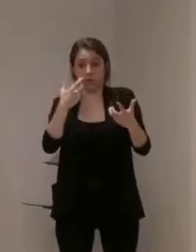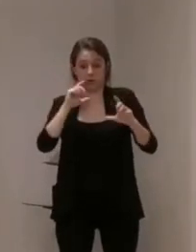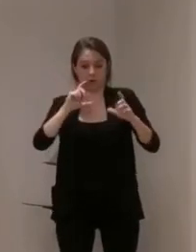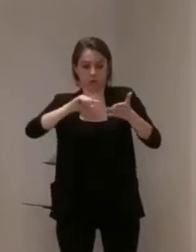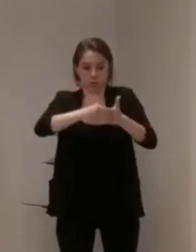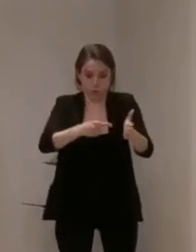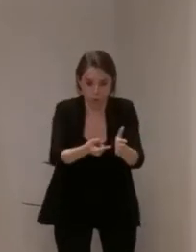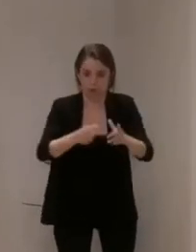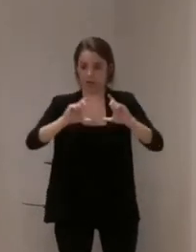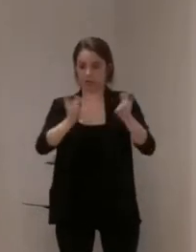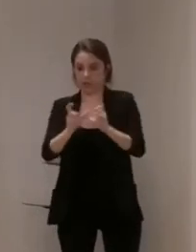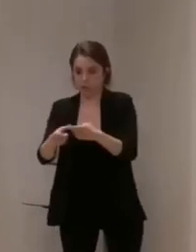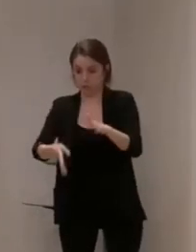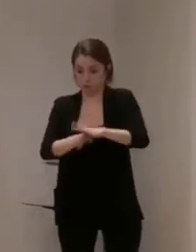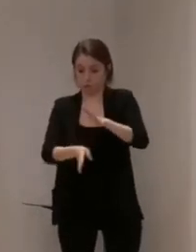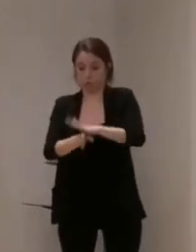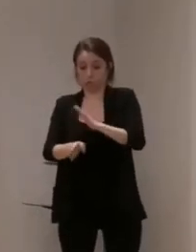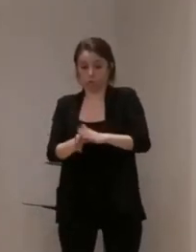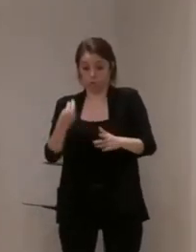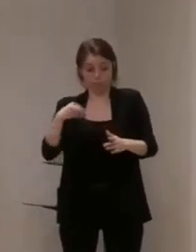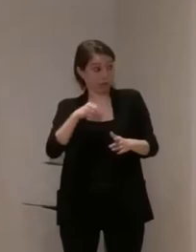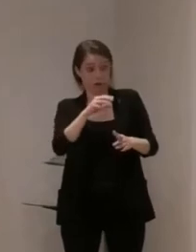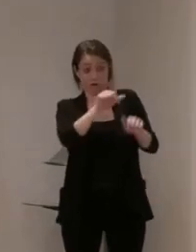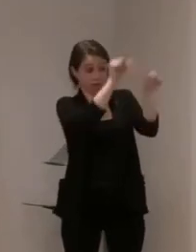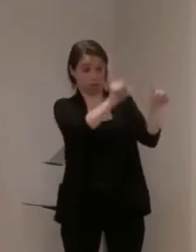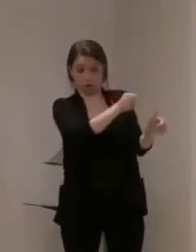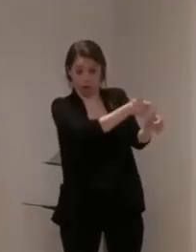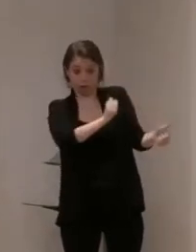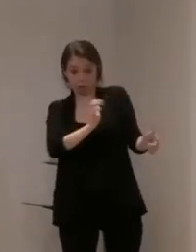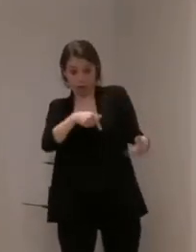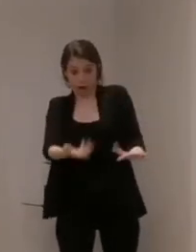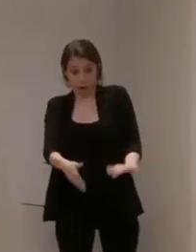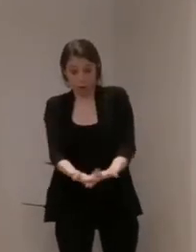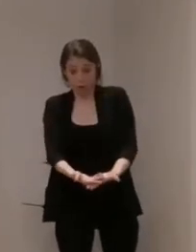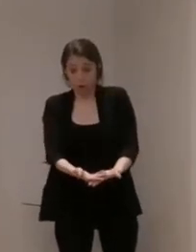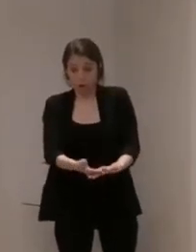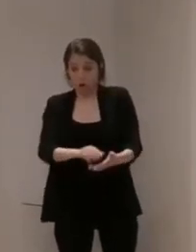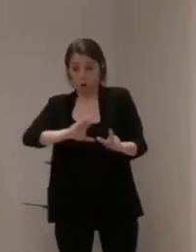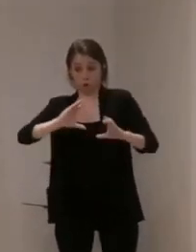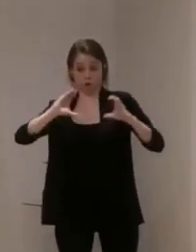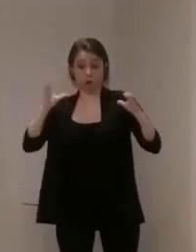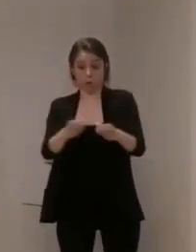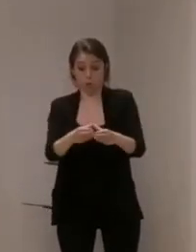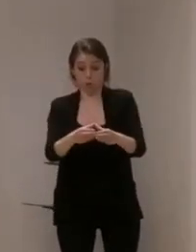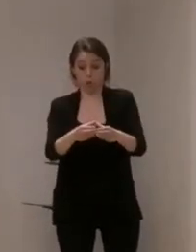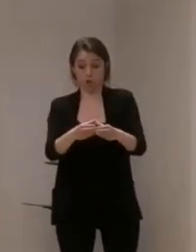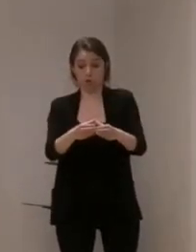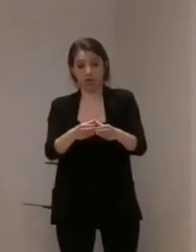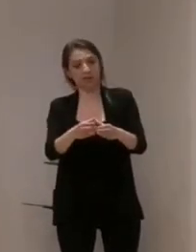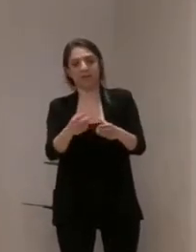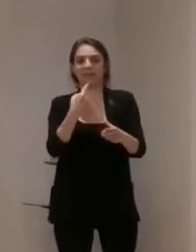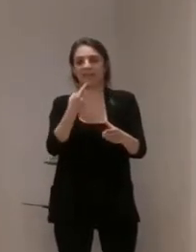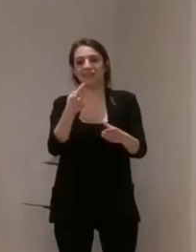etc., segueixen practicant-se de la mateixa manera i amb la mateixa brutalitat contra grups que es consideren